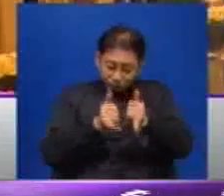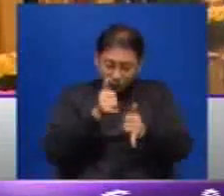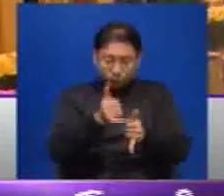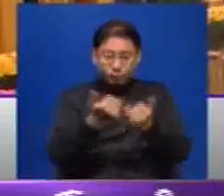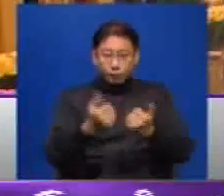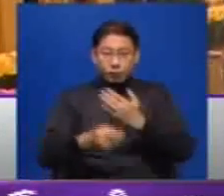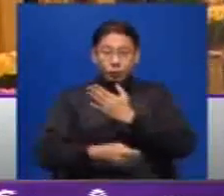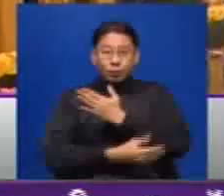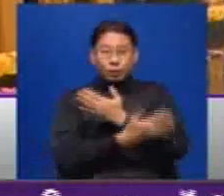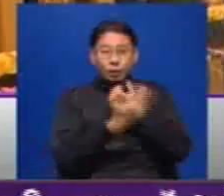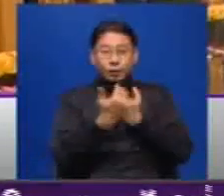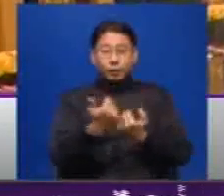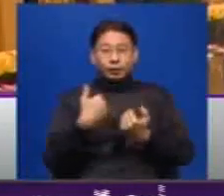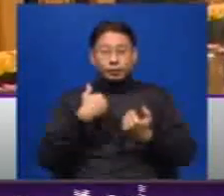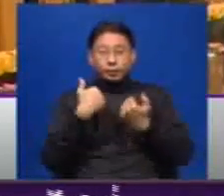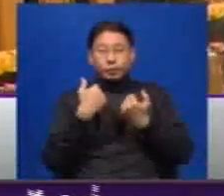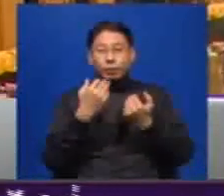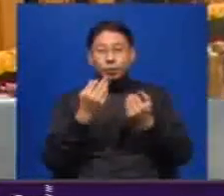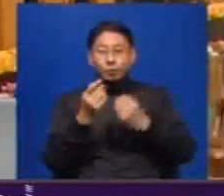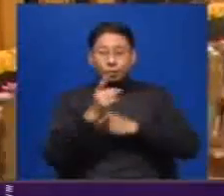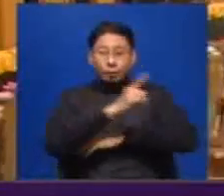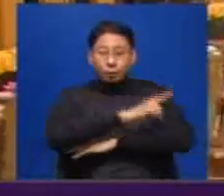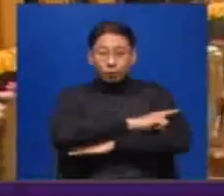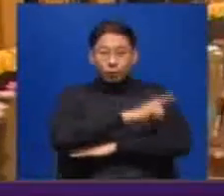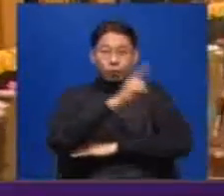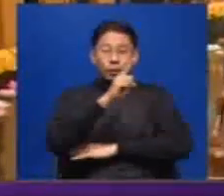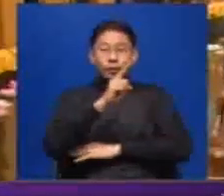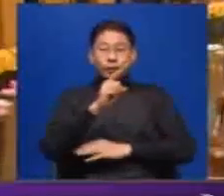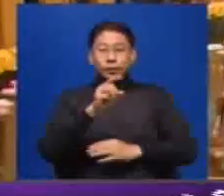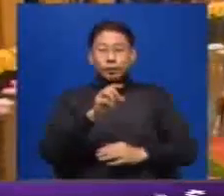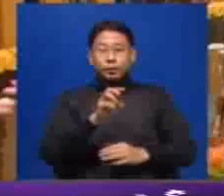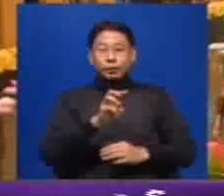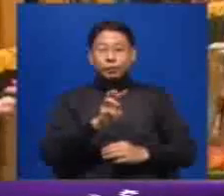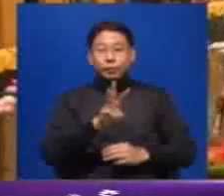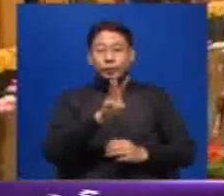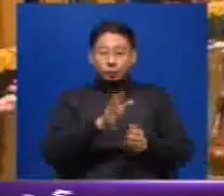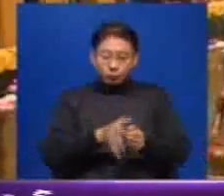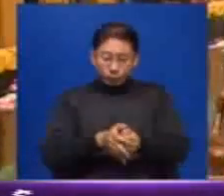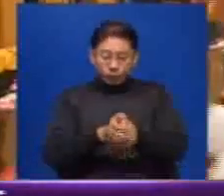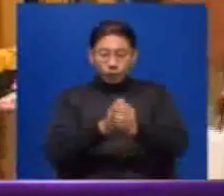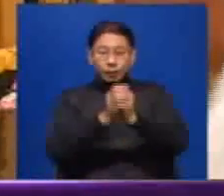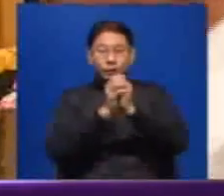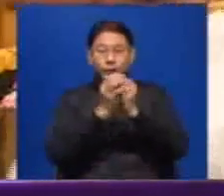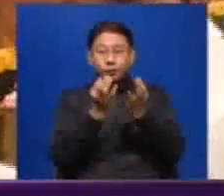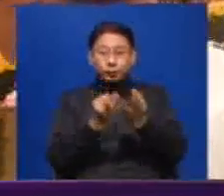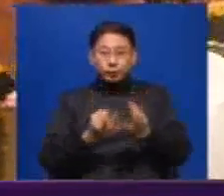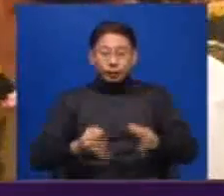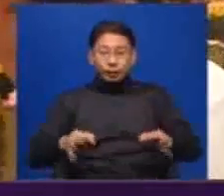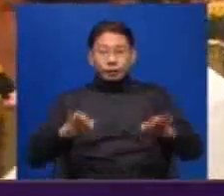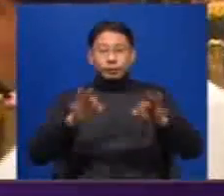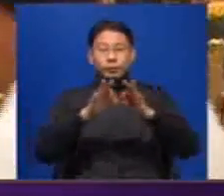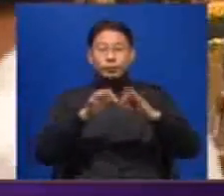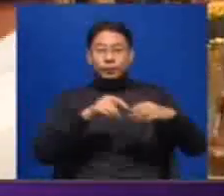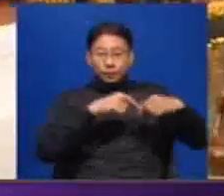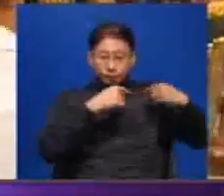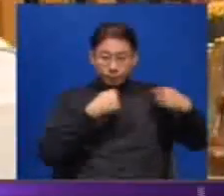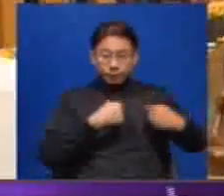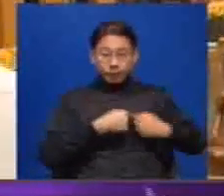พอดีมีโอกาสแล้วก็เป็นวันอะไรนะพุทธชยันตีด้วยก็เลยบอกว่ามีจิตศรัทธาจะ